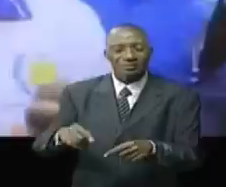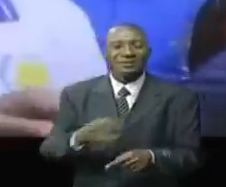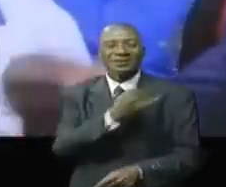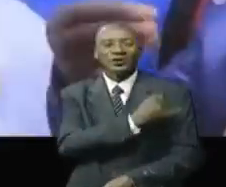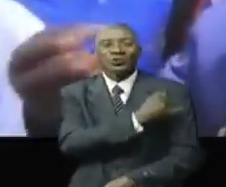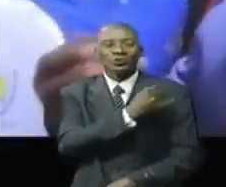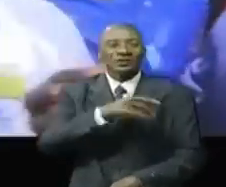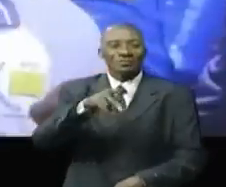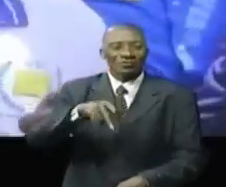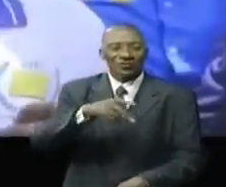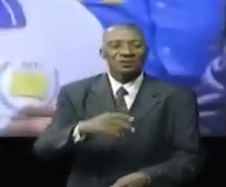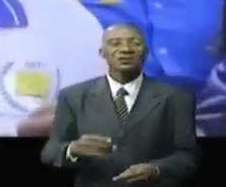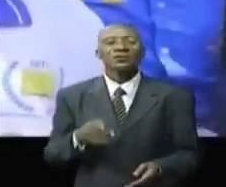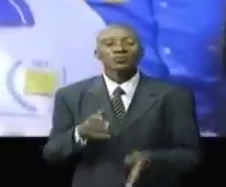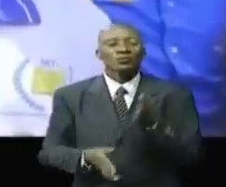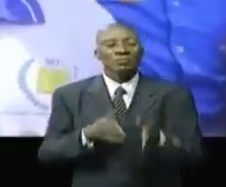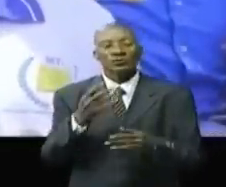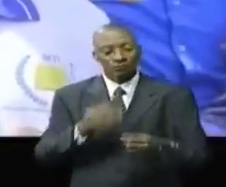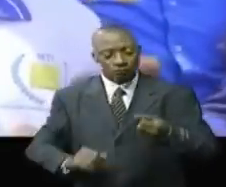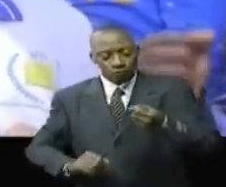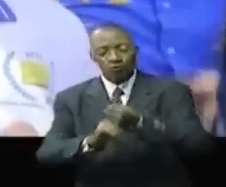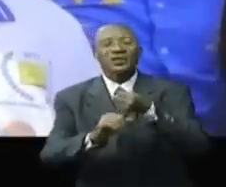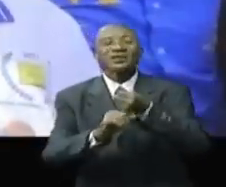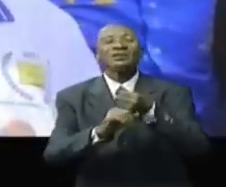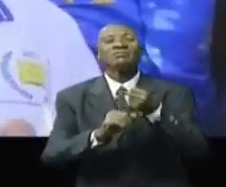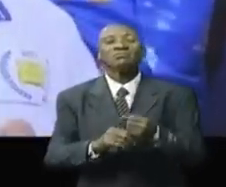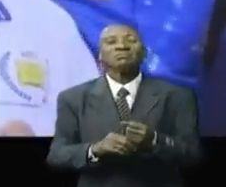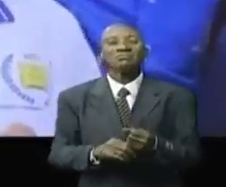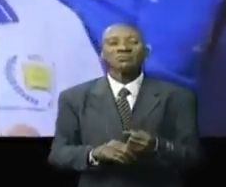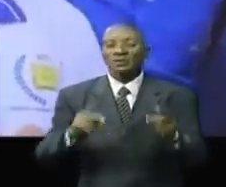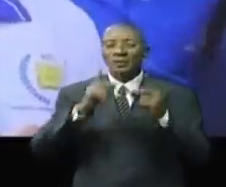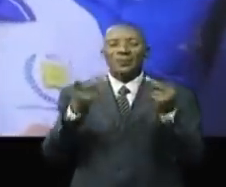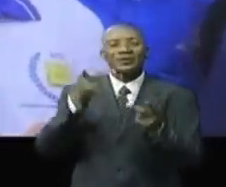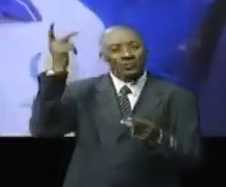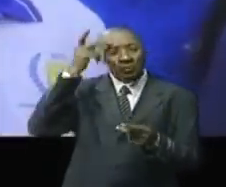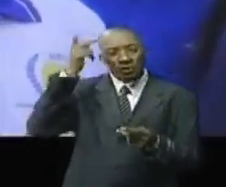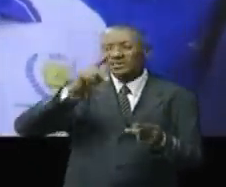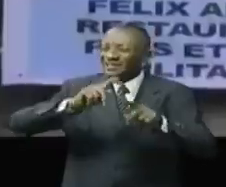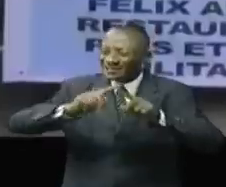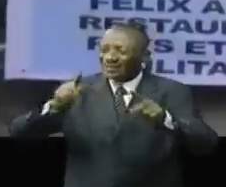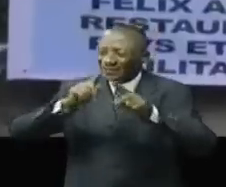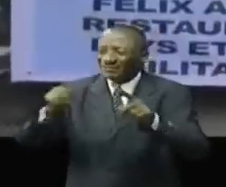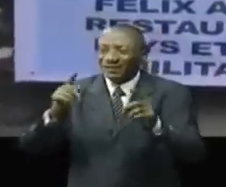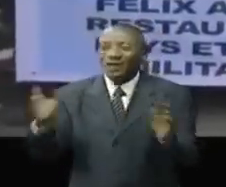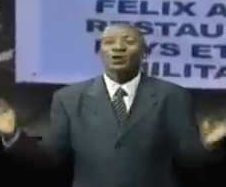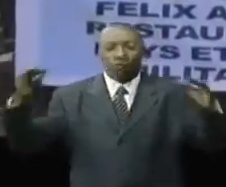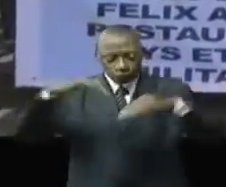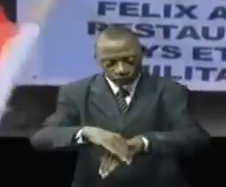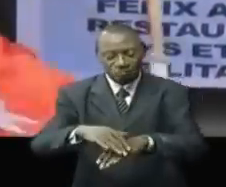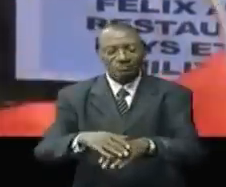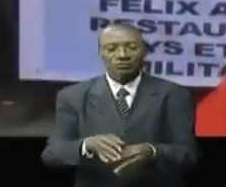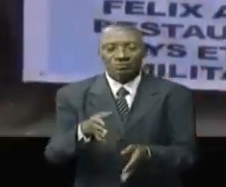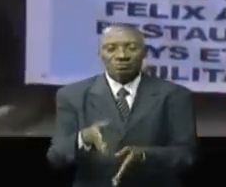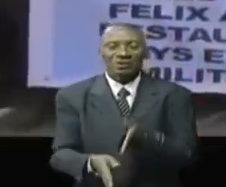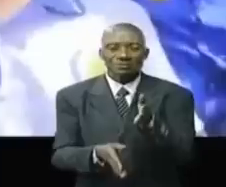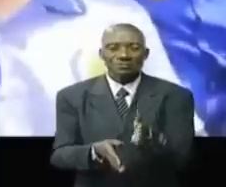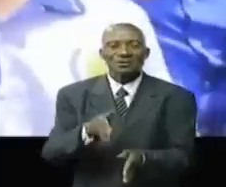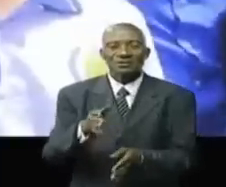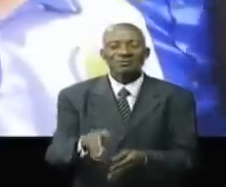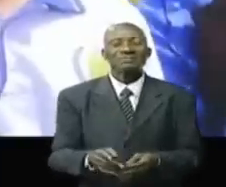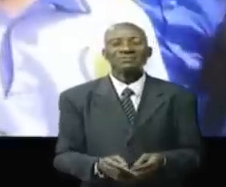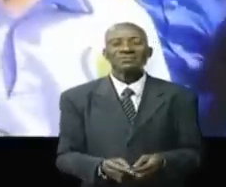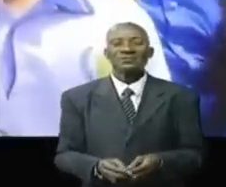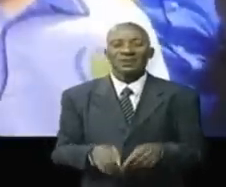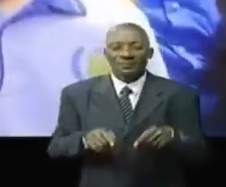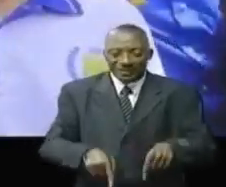ont répondu massivement, les partis politiques ont répondu massivement à signe de soutien qu'on apporte au FRDC